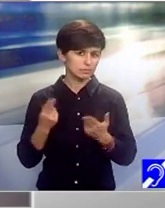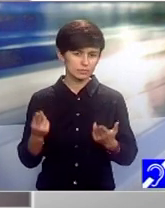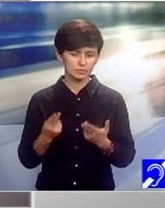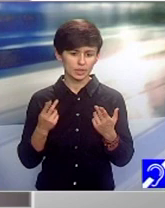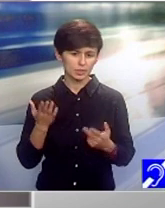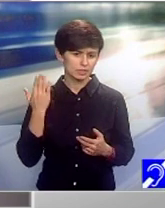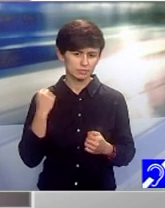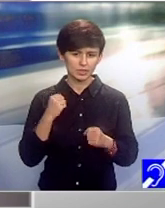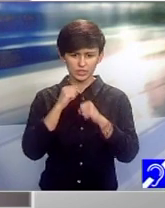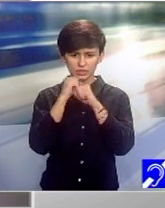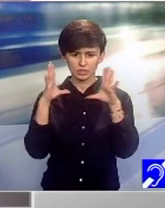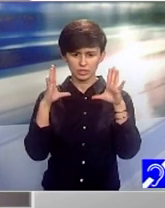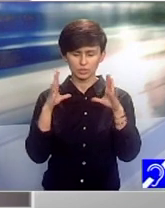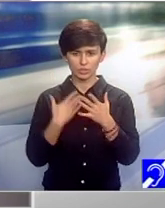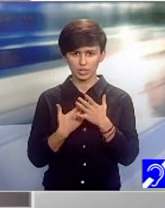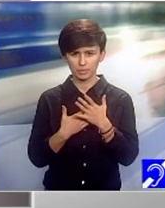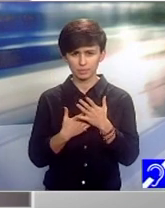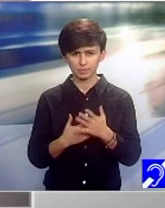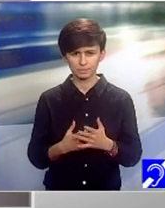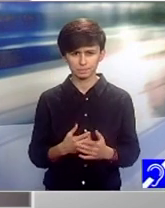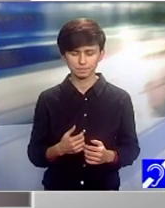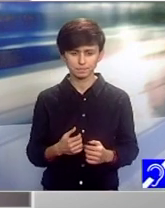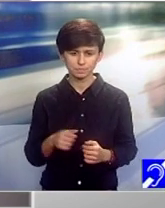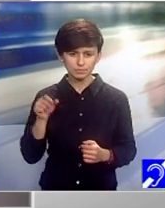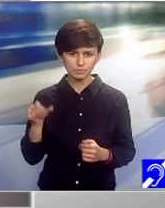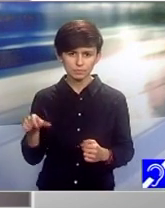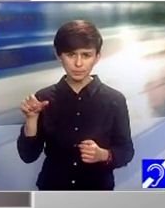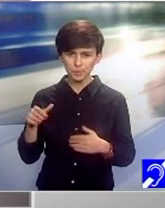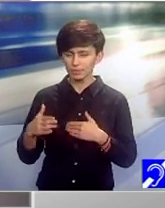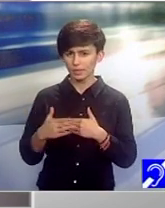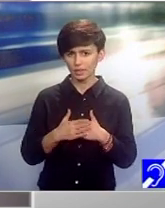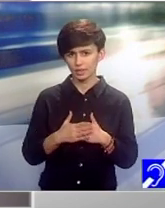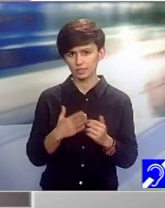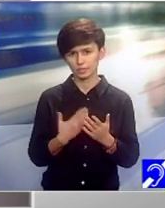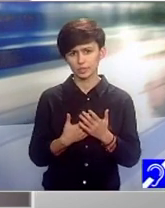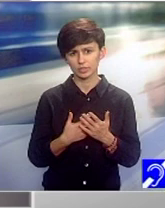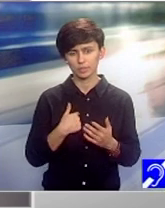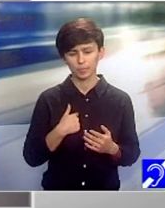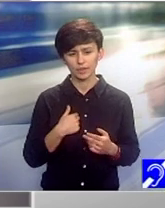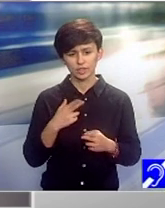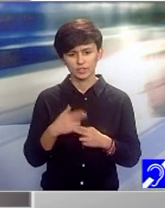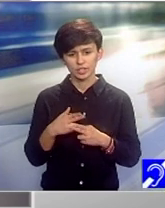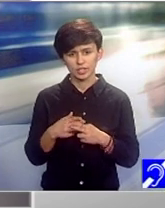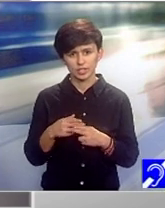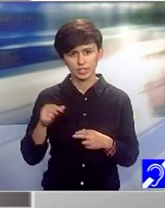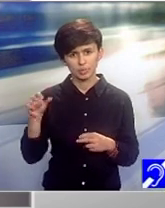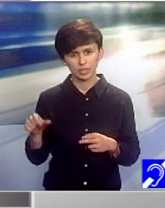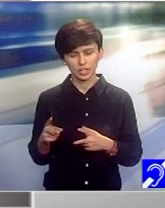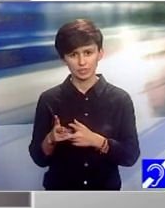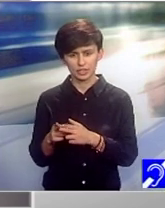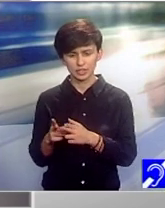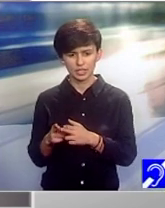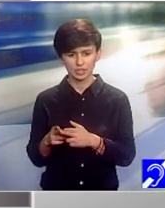a fost un șoc în principiu pentru cei de lângă mine, deoarece eu, ca și bolnav de cancer, întotdeauna familia